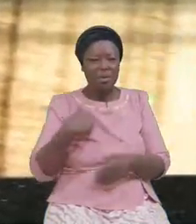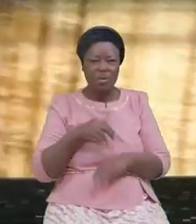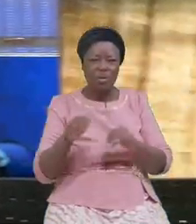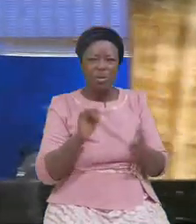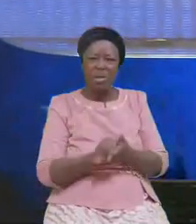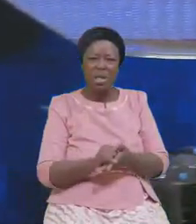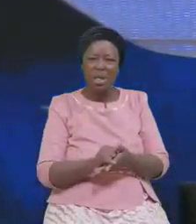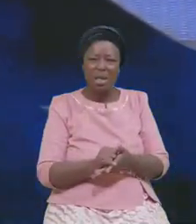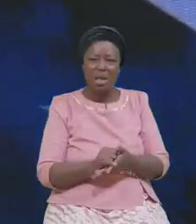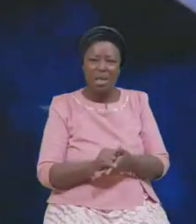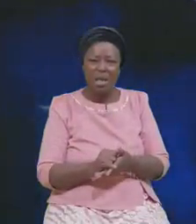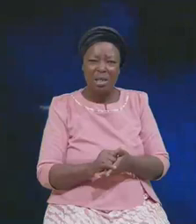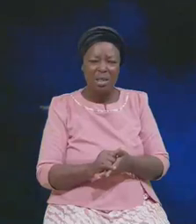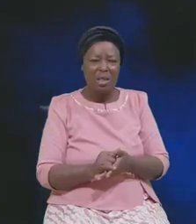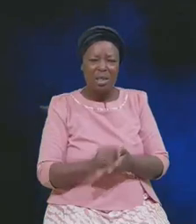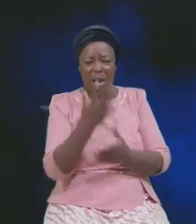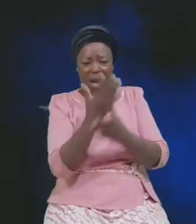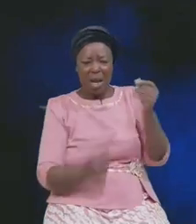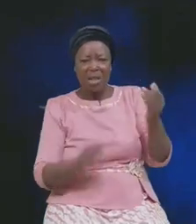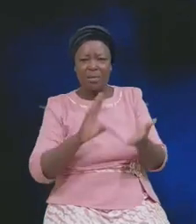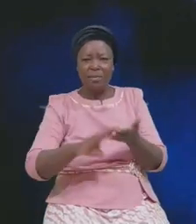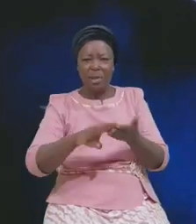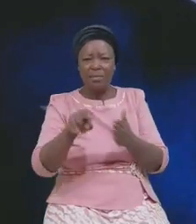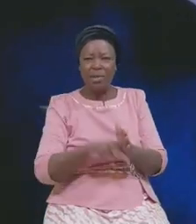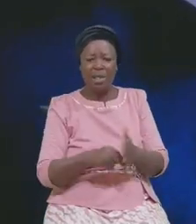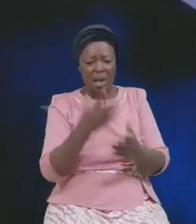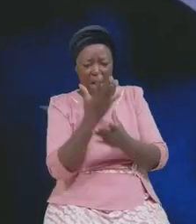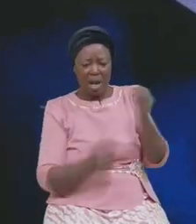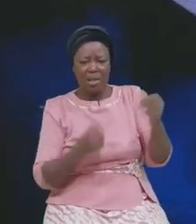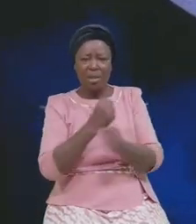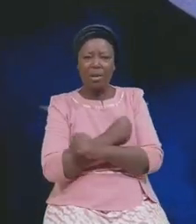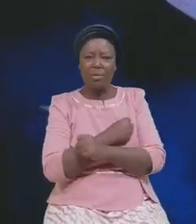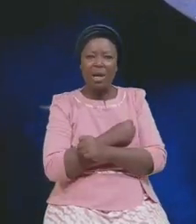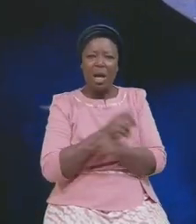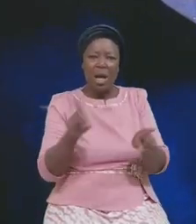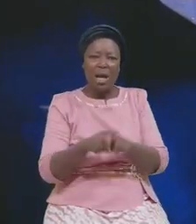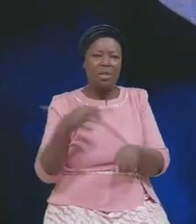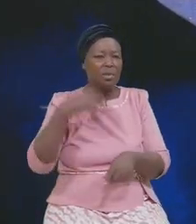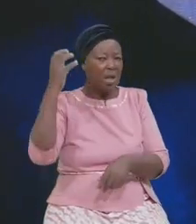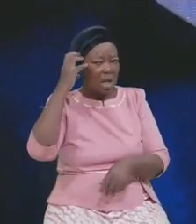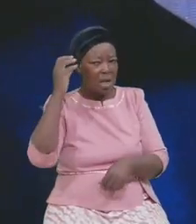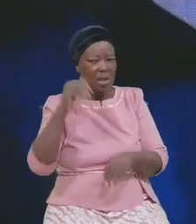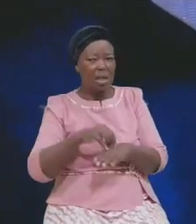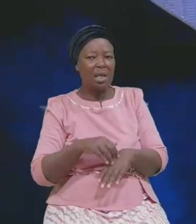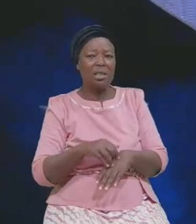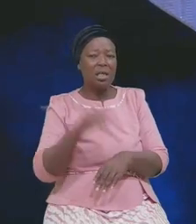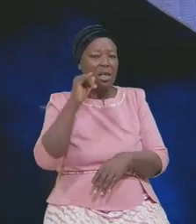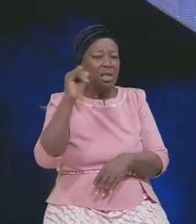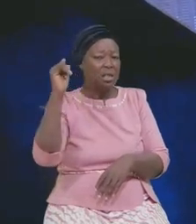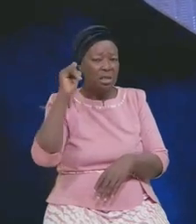qui manque d'amour, manque de pardon, quand nous avons entendu hier à la réunion des